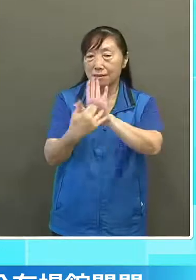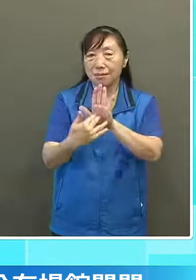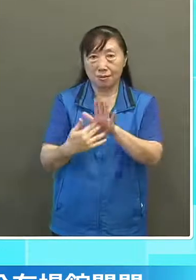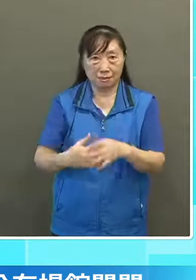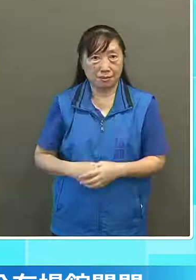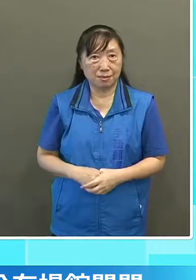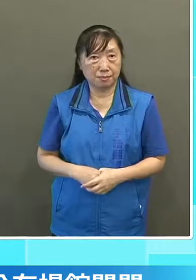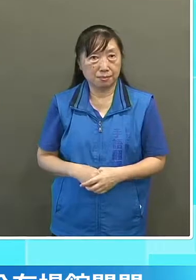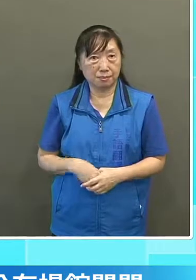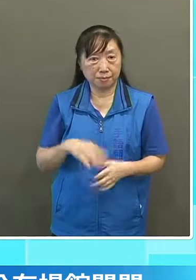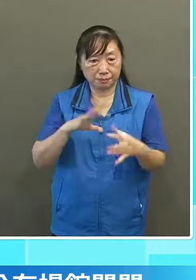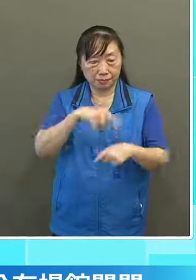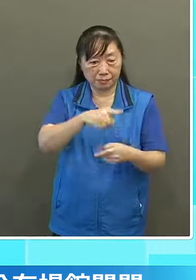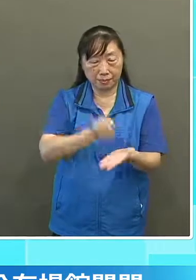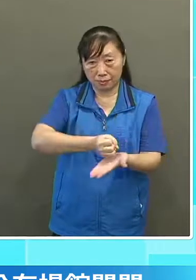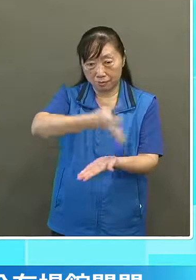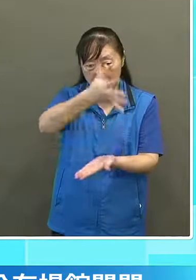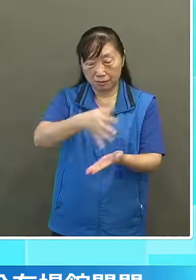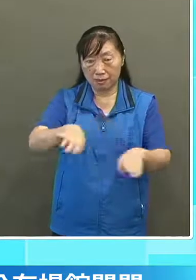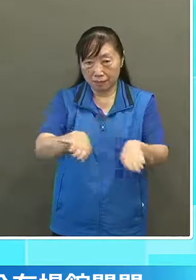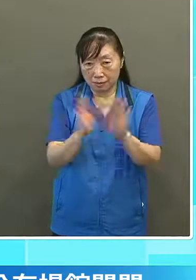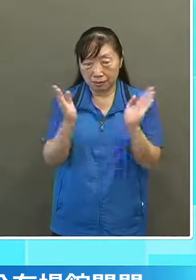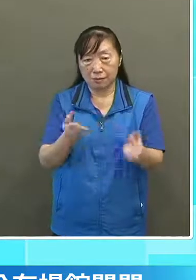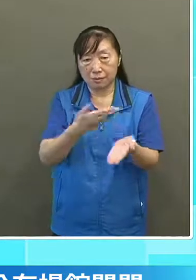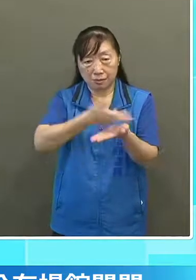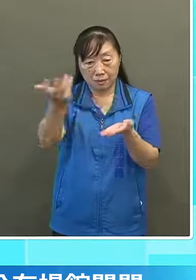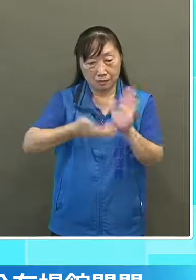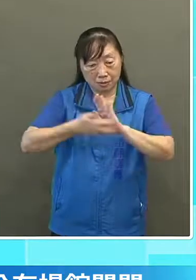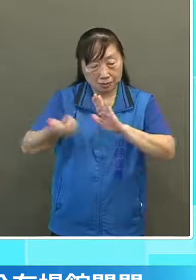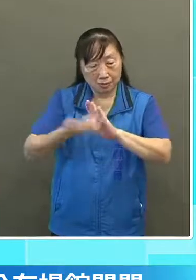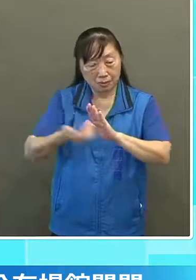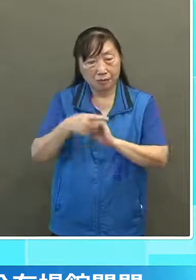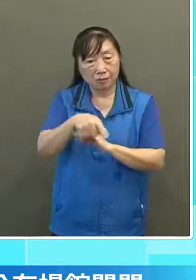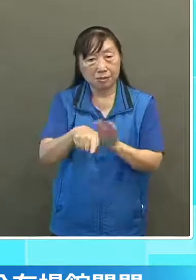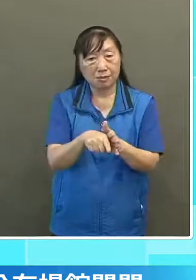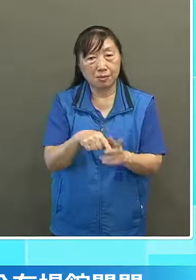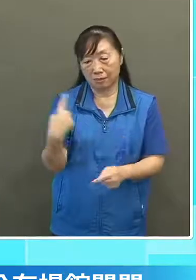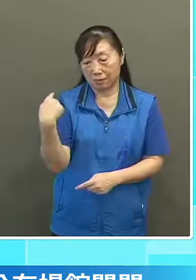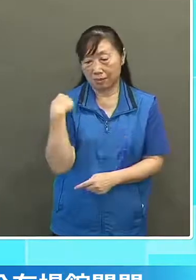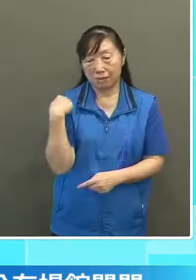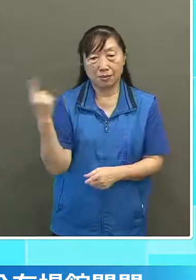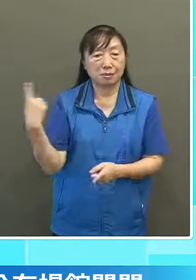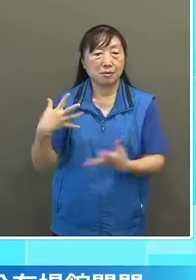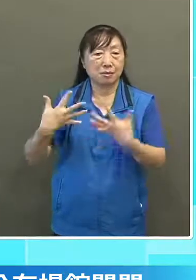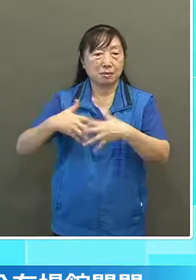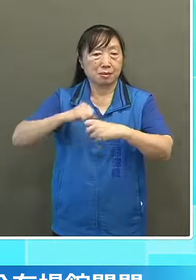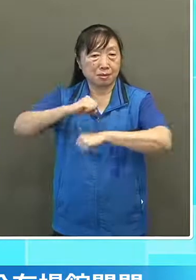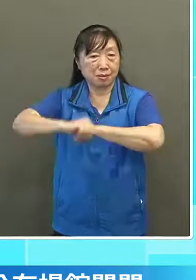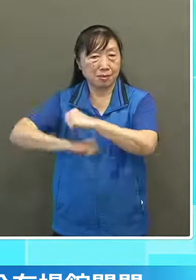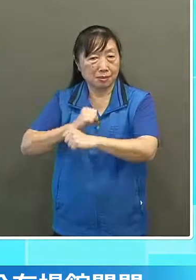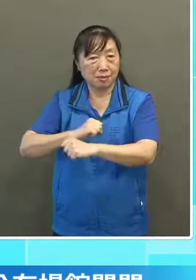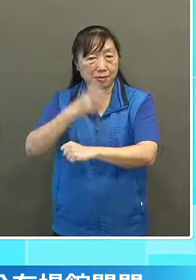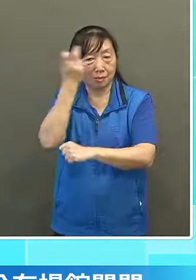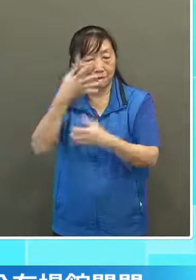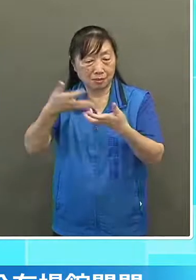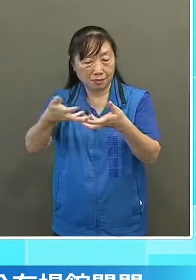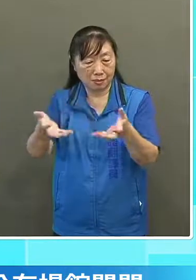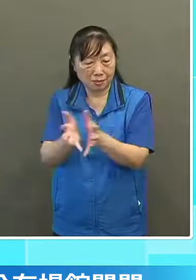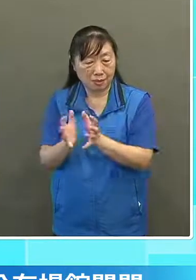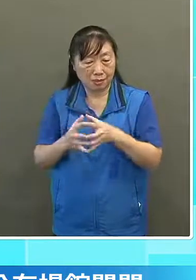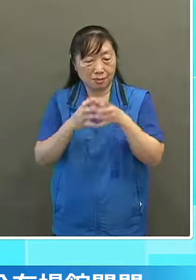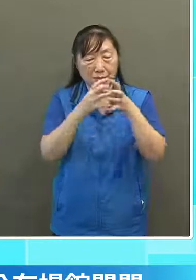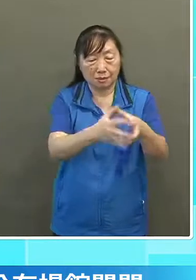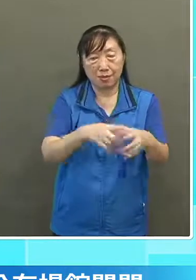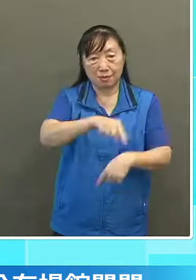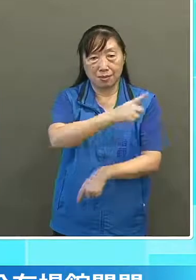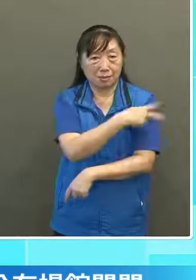所以当社区大楼启动清空以后，昨天我们的机动筛检队就已经进驻了，我们希望能够用